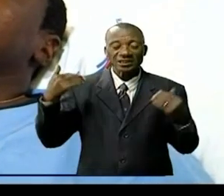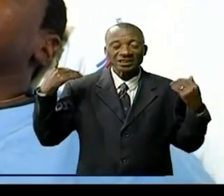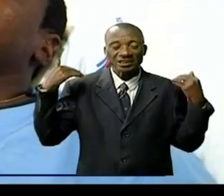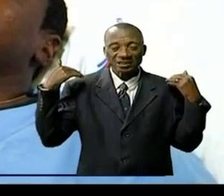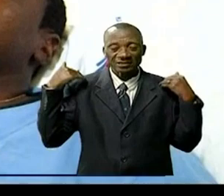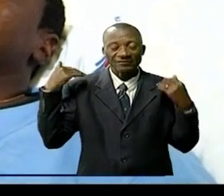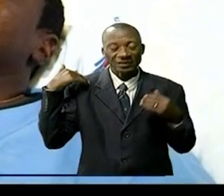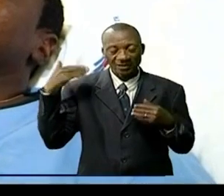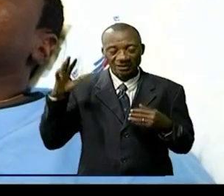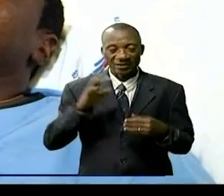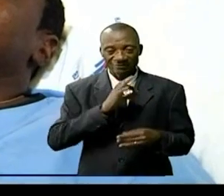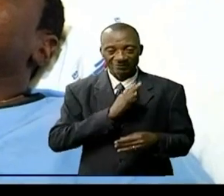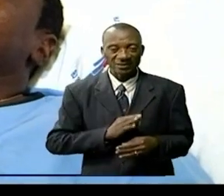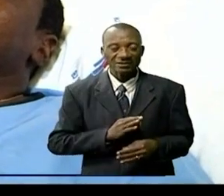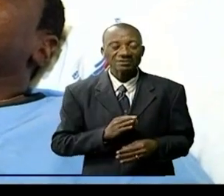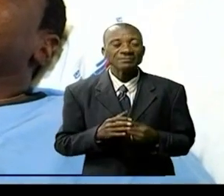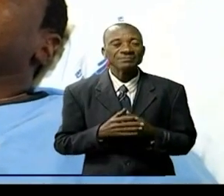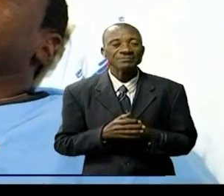chef